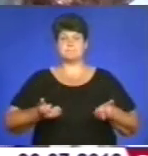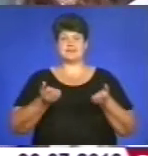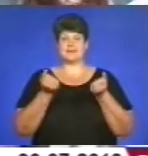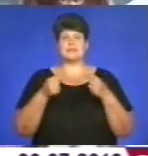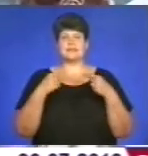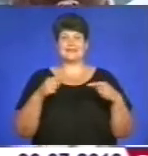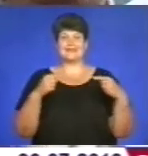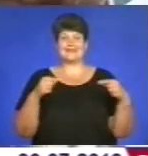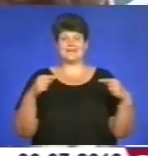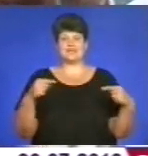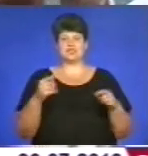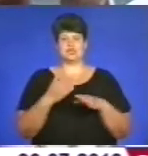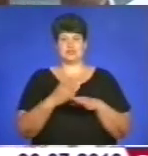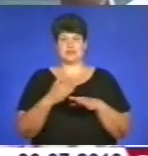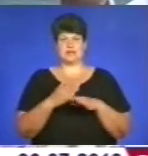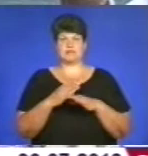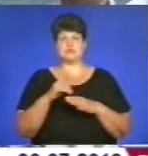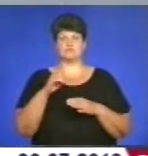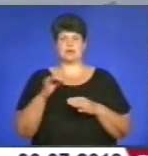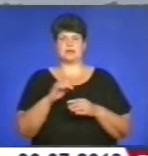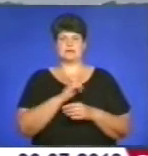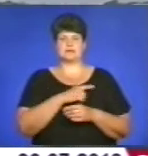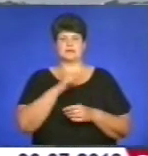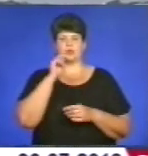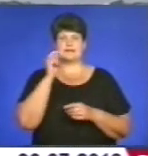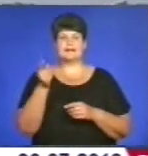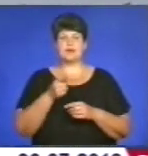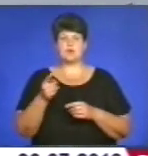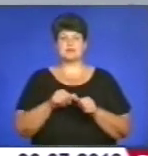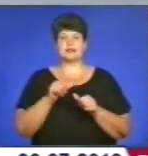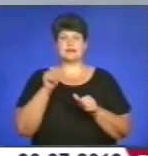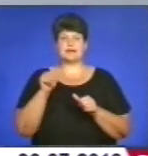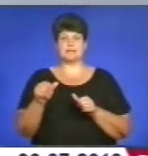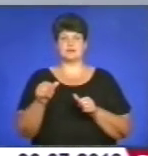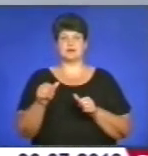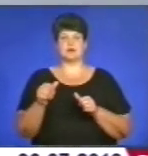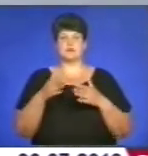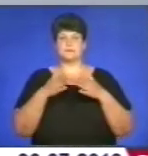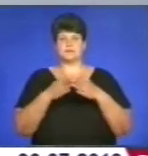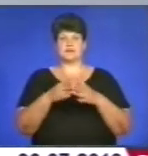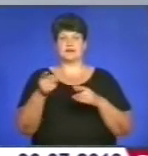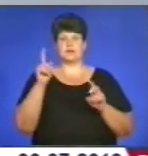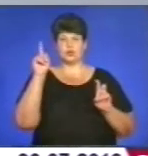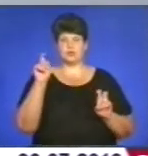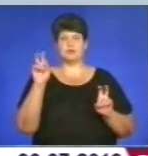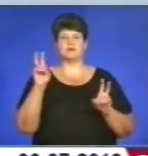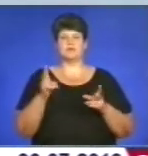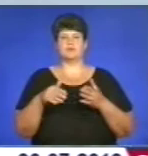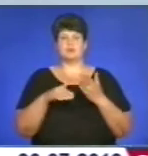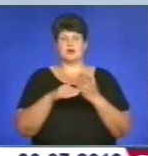інші частини Збройних сил України. Тернопільщина, крім корвета «Тернопіль», шефствує над пожежно-рятувальним катером